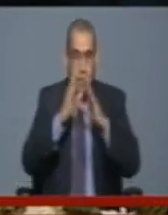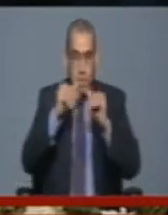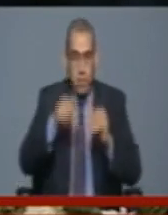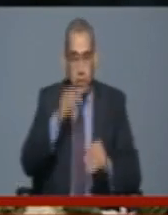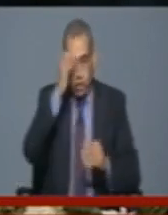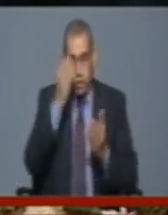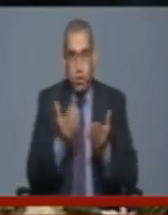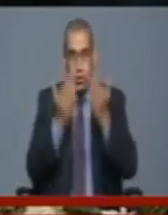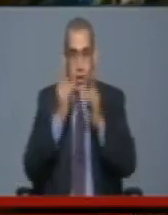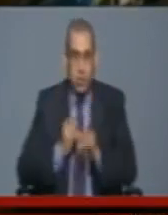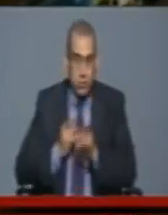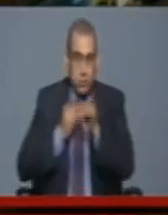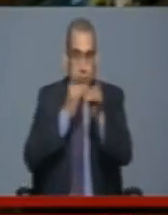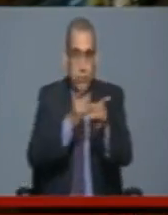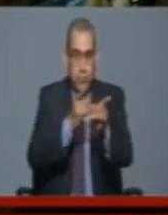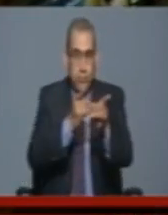تصل إلى